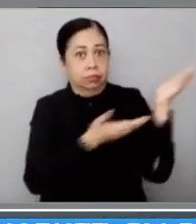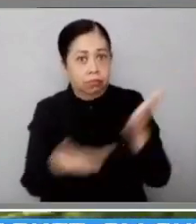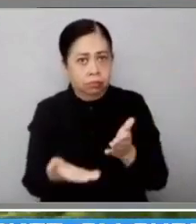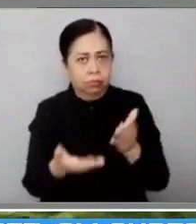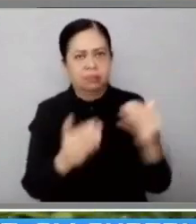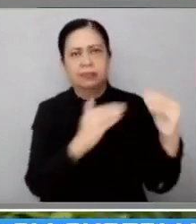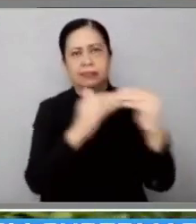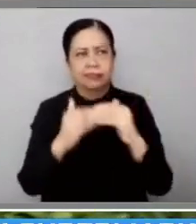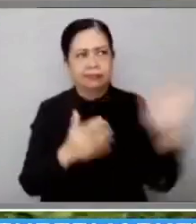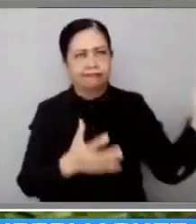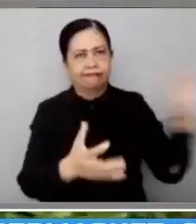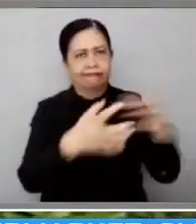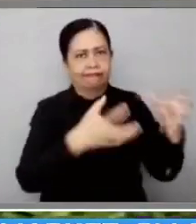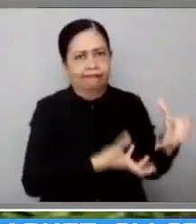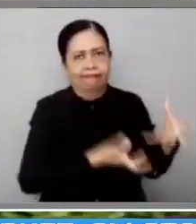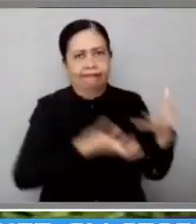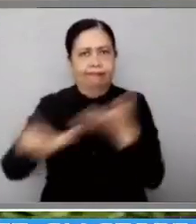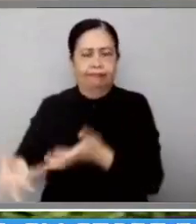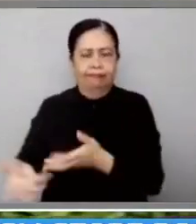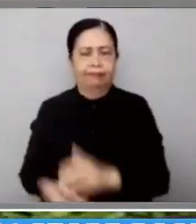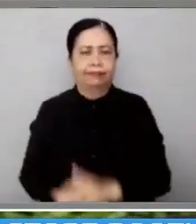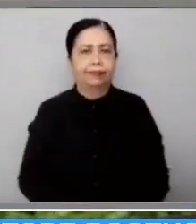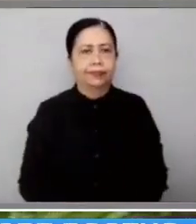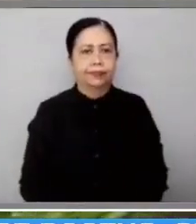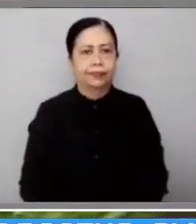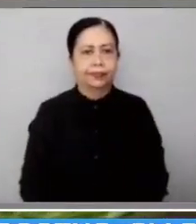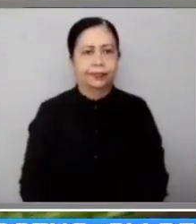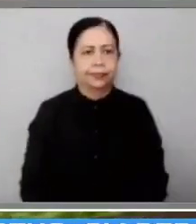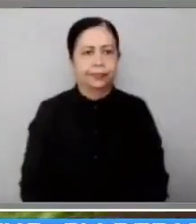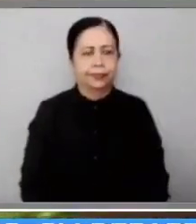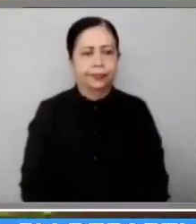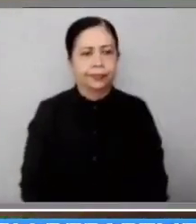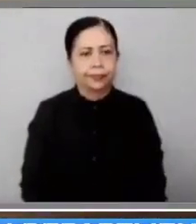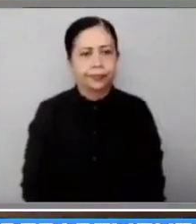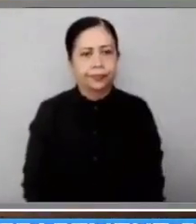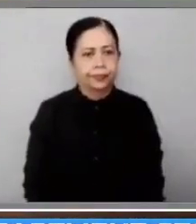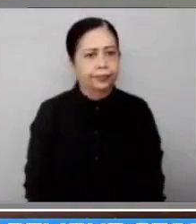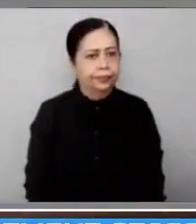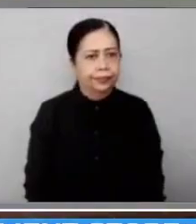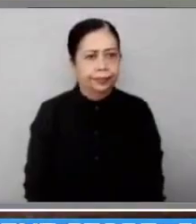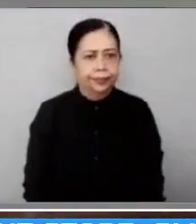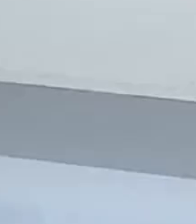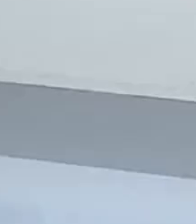nila. Bam Alegre, nagbabalita para sa GMA Integrated News.